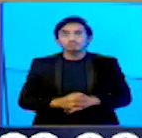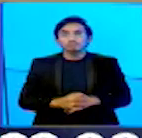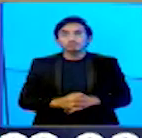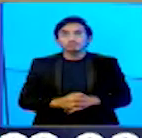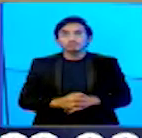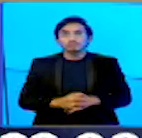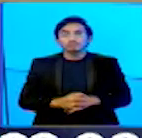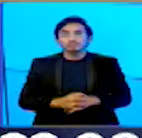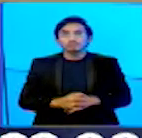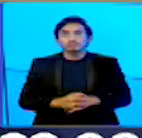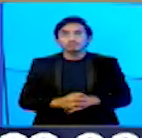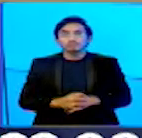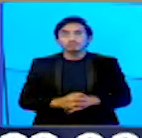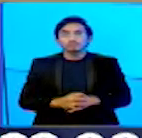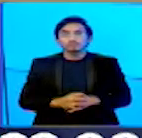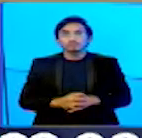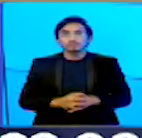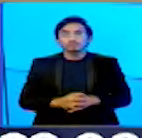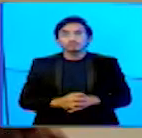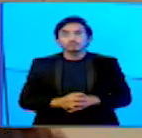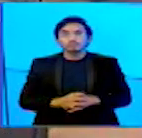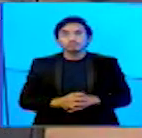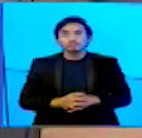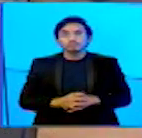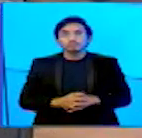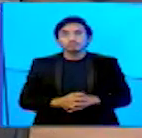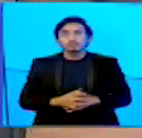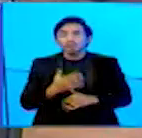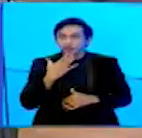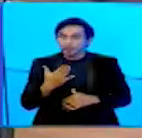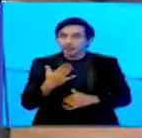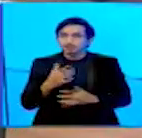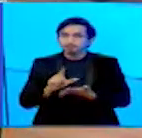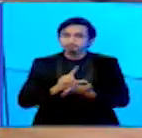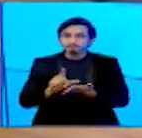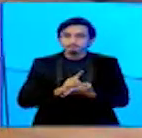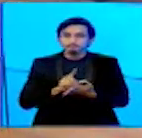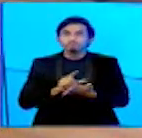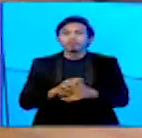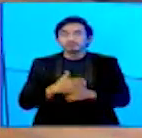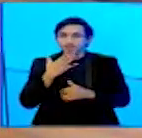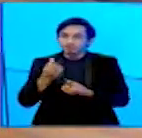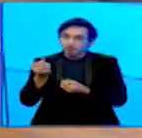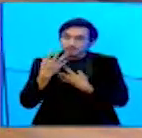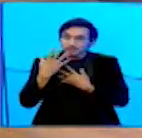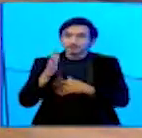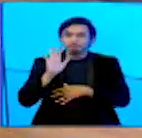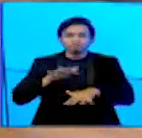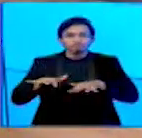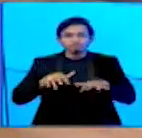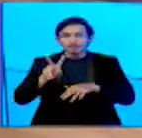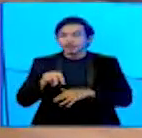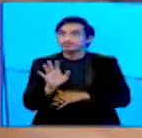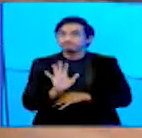2298 naik Pak Terima kasih atas informasinya Kami harapkan juga gempa susulan tidak menimbulkan korban Semoga